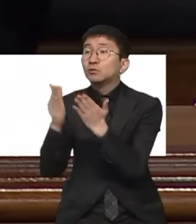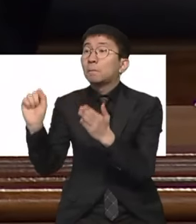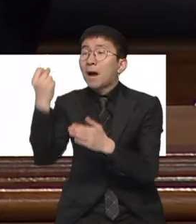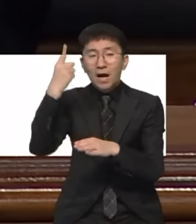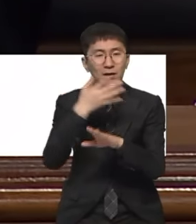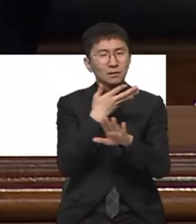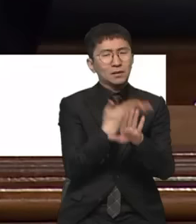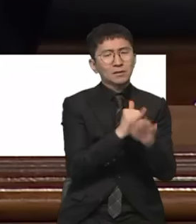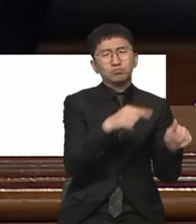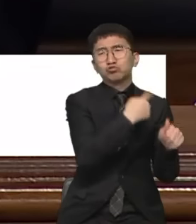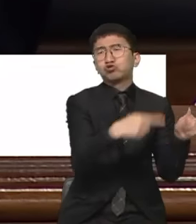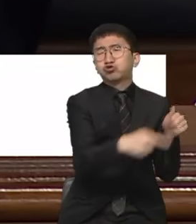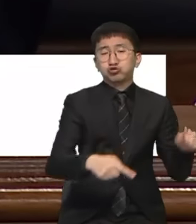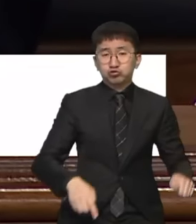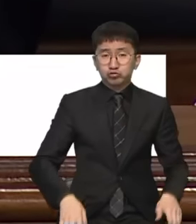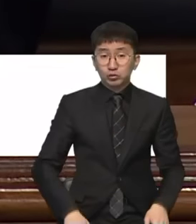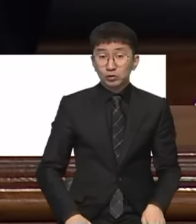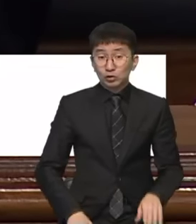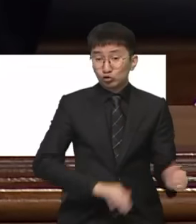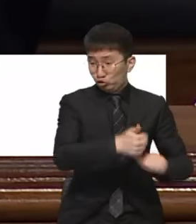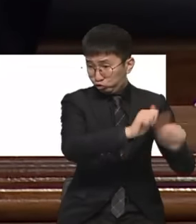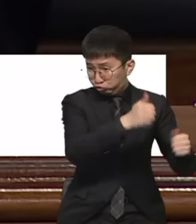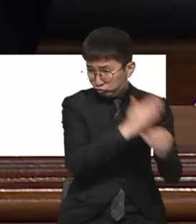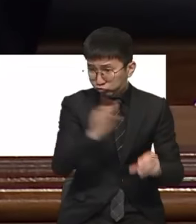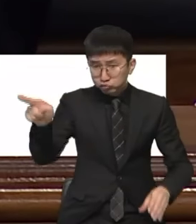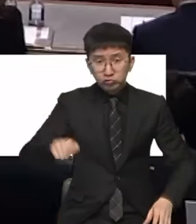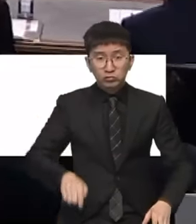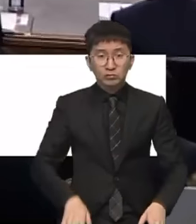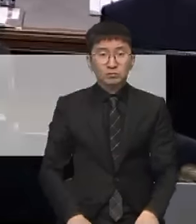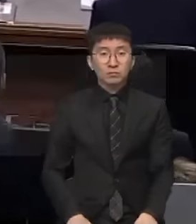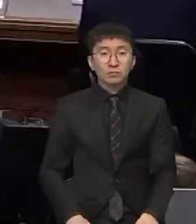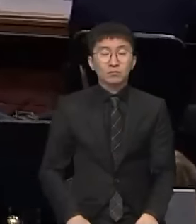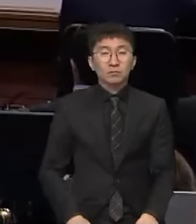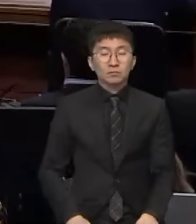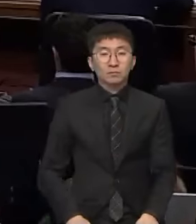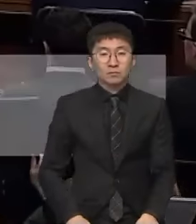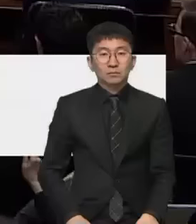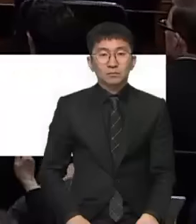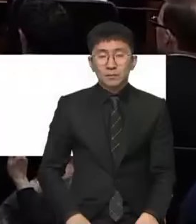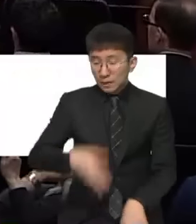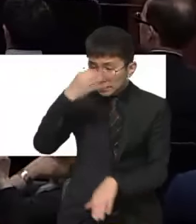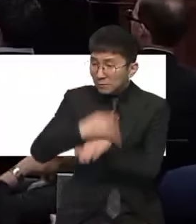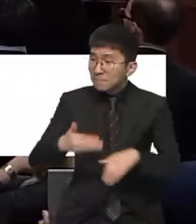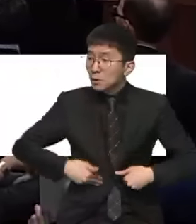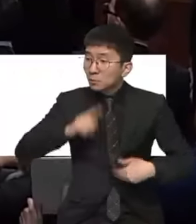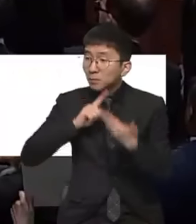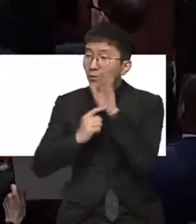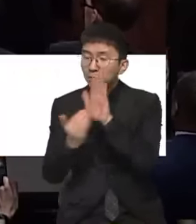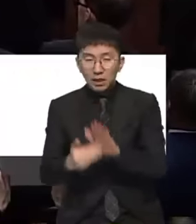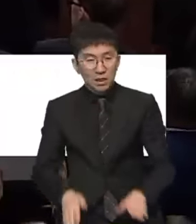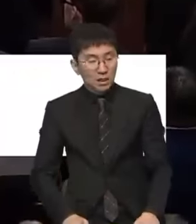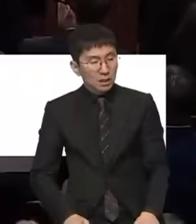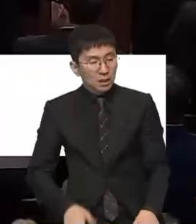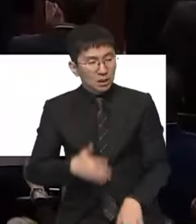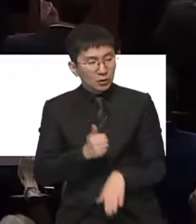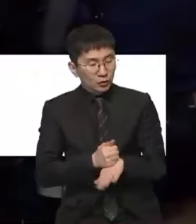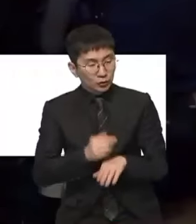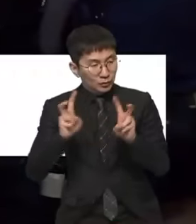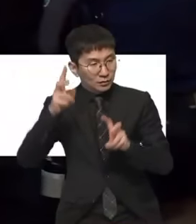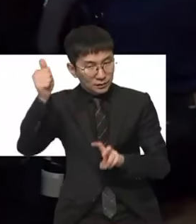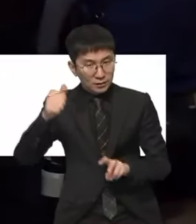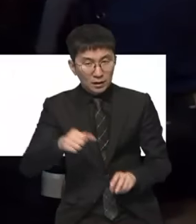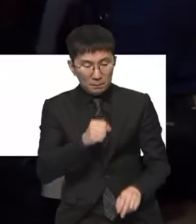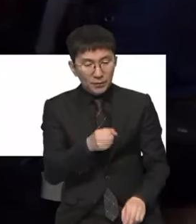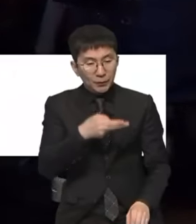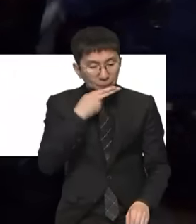have a product that's killing people. 사과 요구에 저커버그는 결국 자리에서 일어나